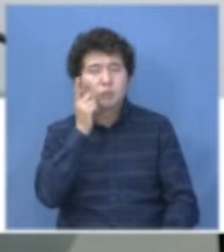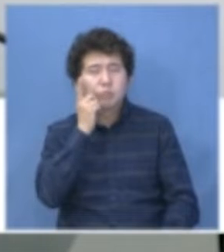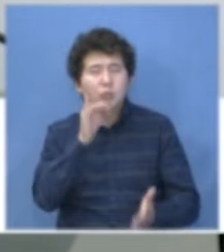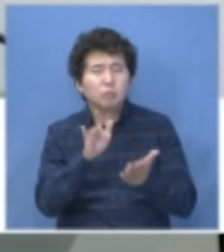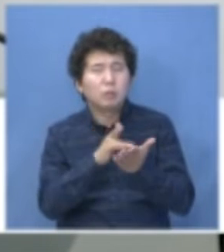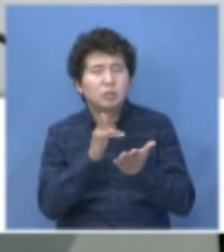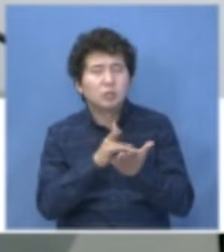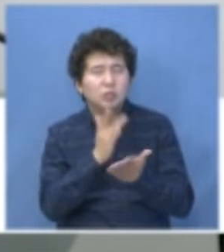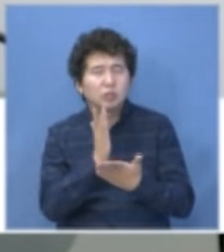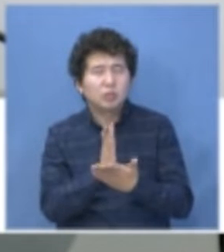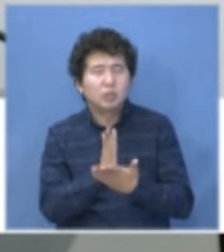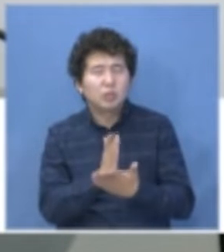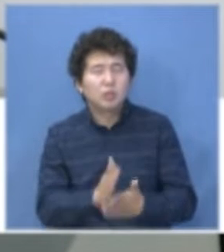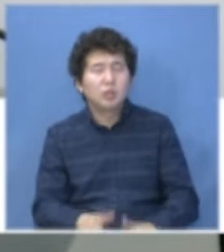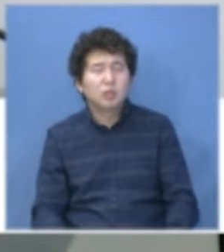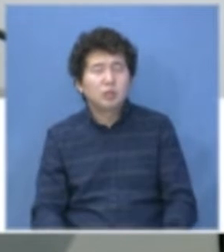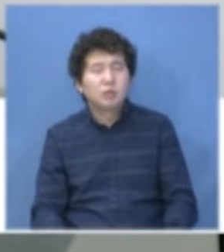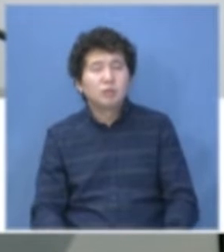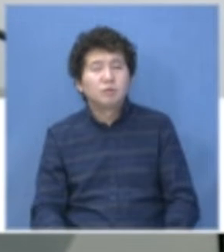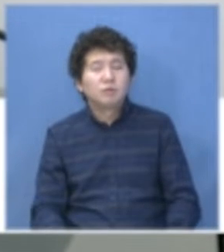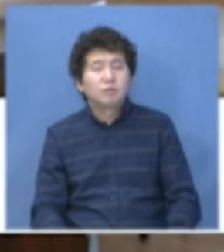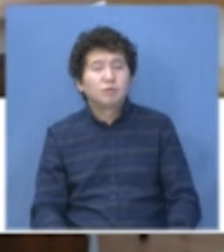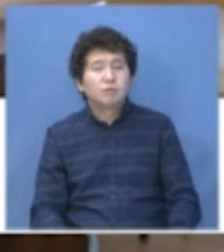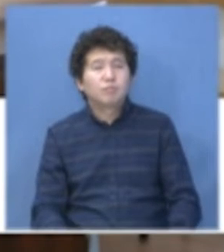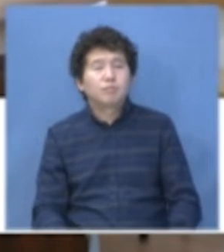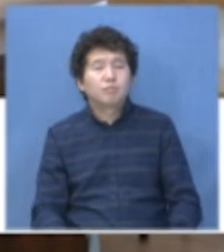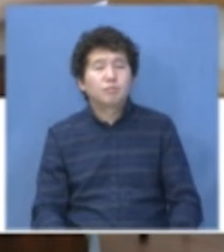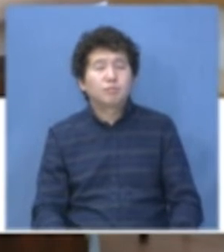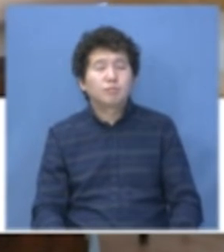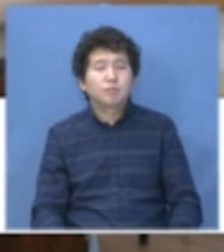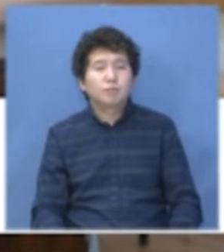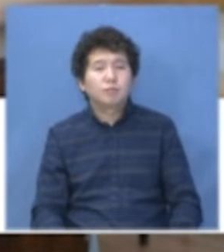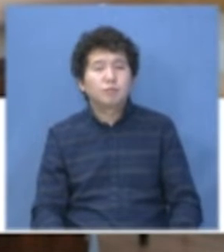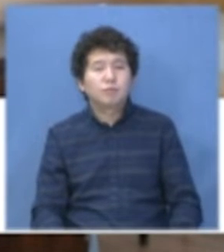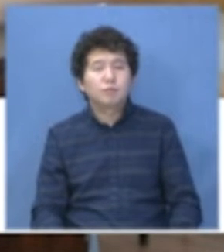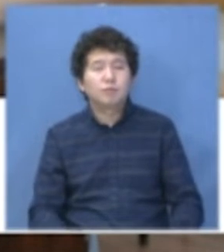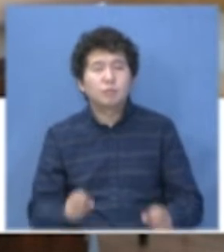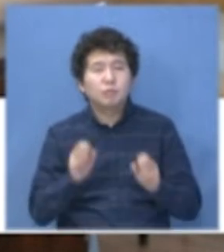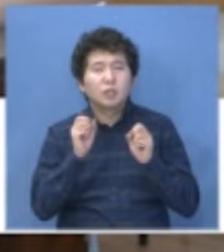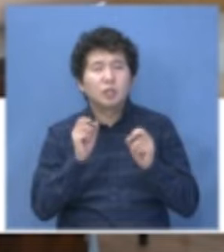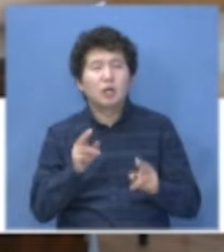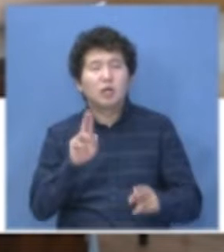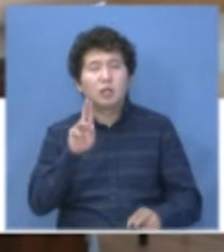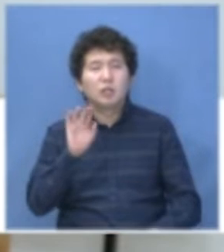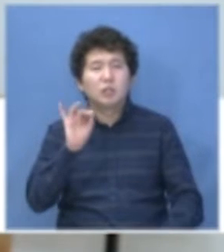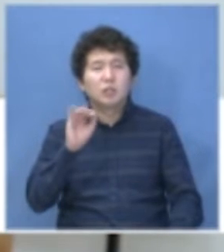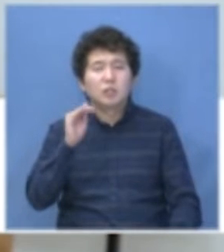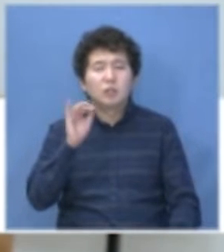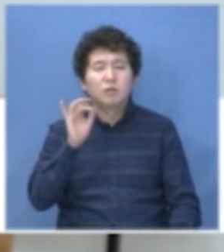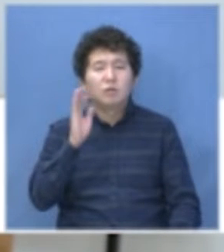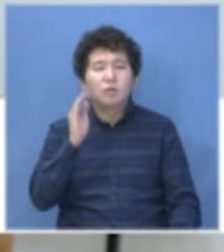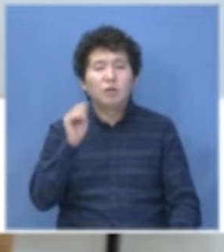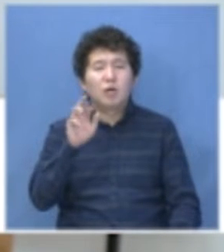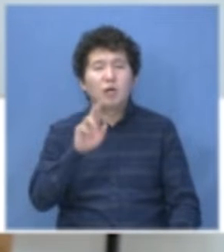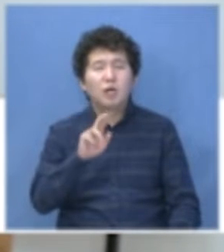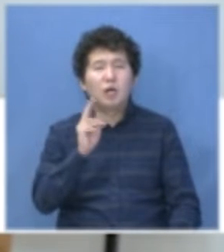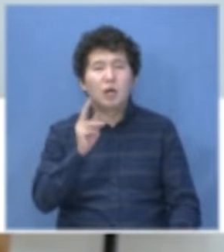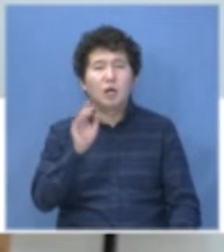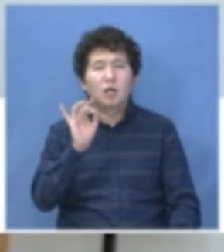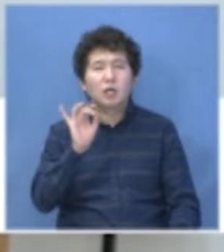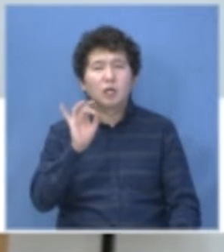нередко рассматриваются в онлайн-формате. Активно осваивается такая отрасль, как цифровая криминалистика. Происходит процесс